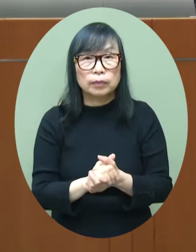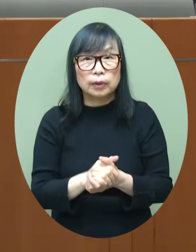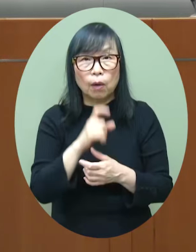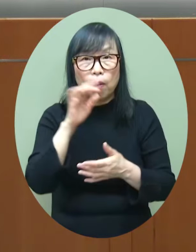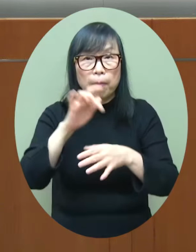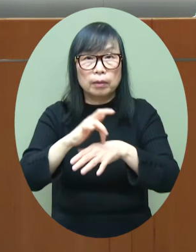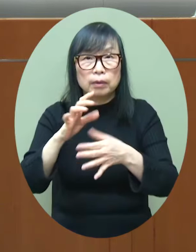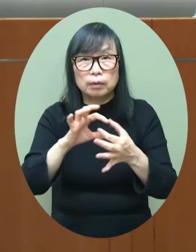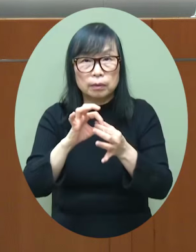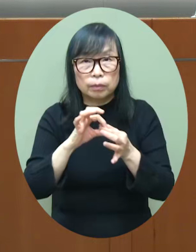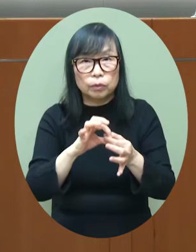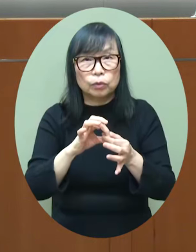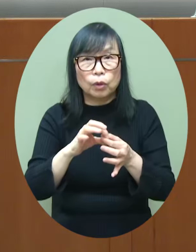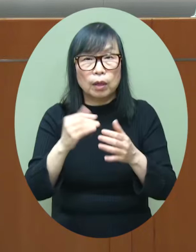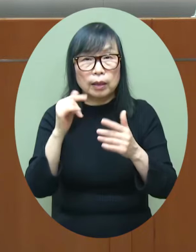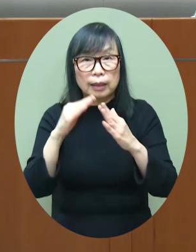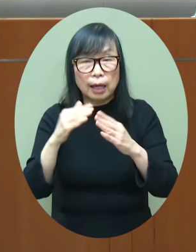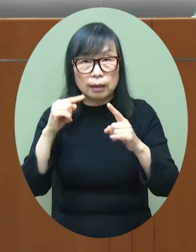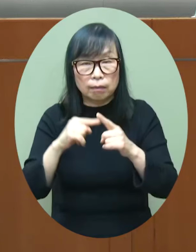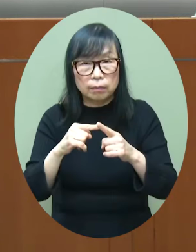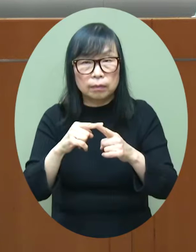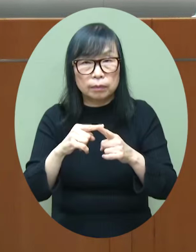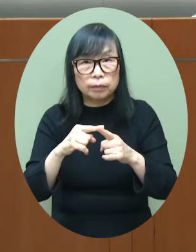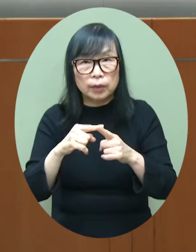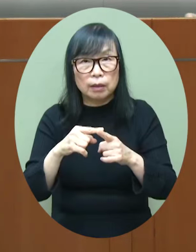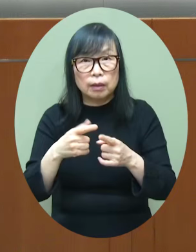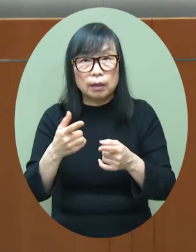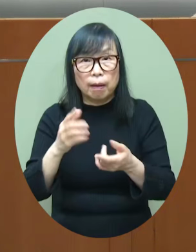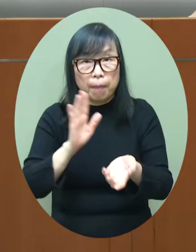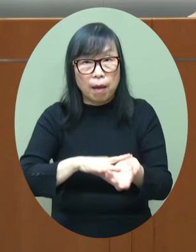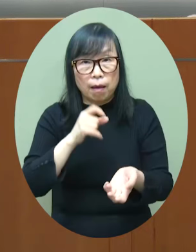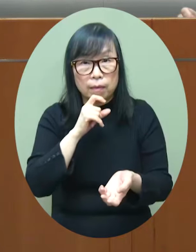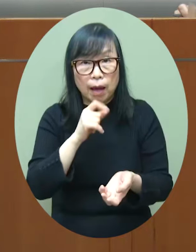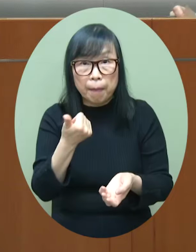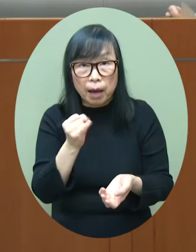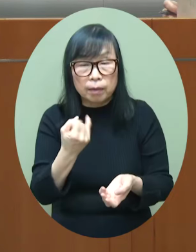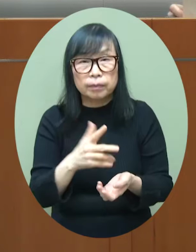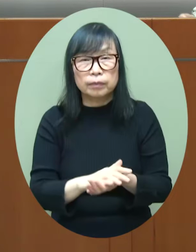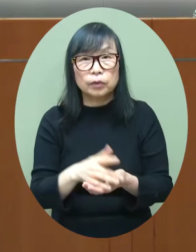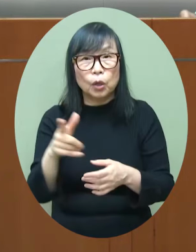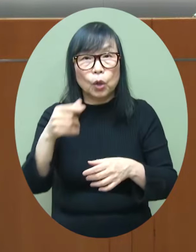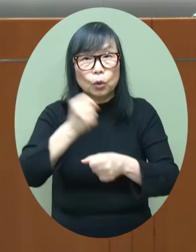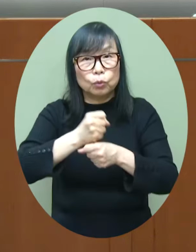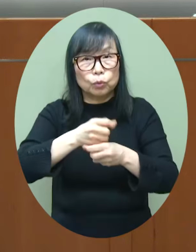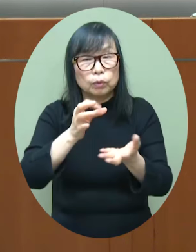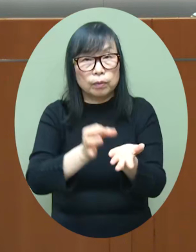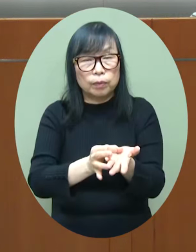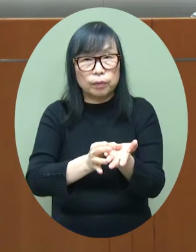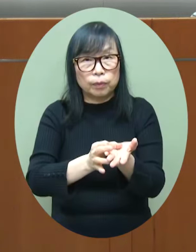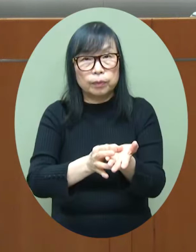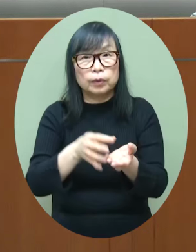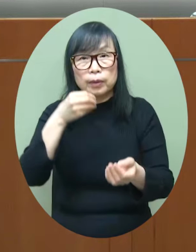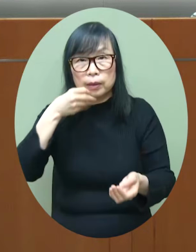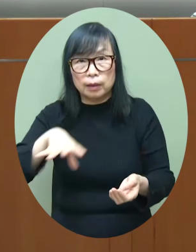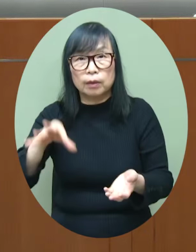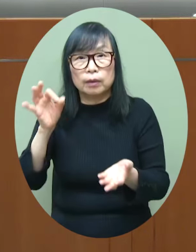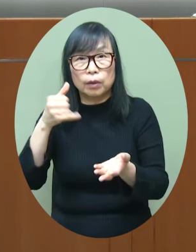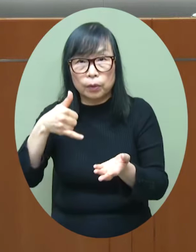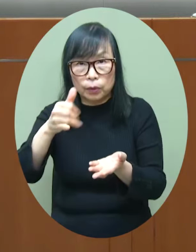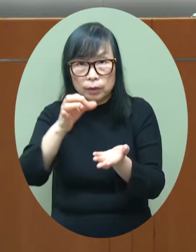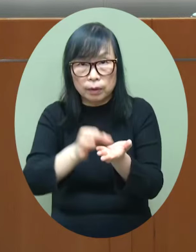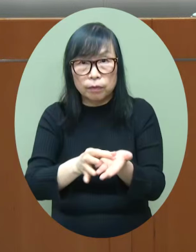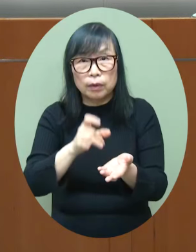切接觸者嘅係家容啦，咁佢嗰個。是否陽性啦？咁同埋咧，佢所工作嘅地點，以至佢曾經到訪嘅地點